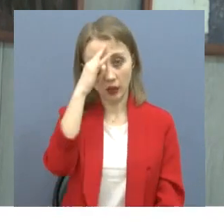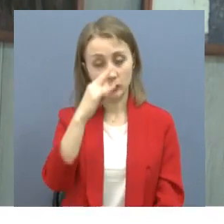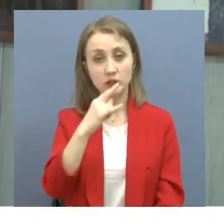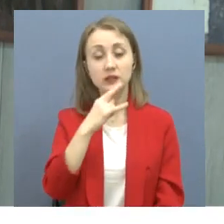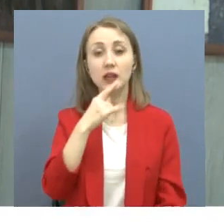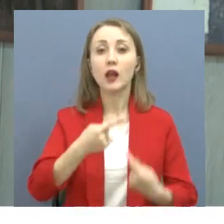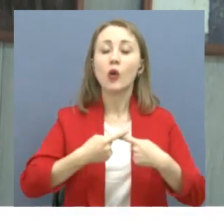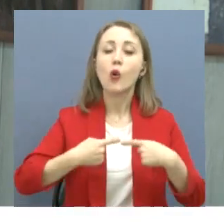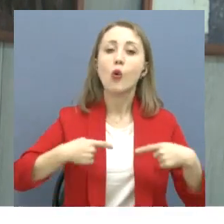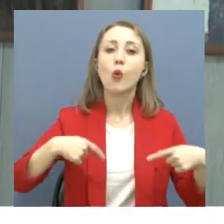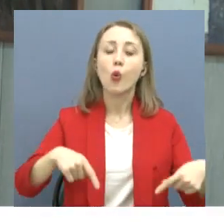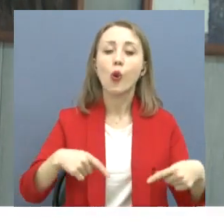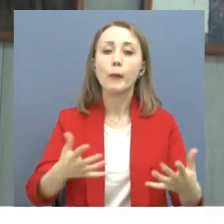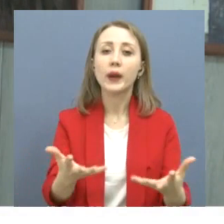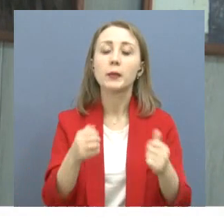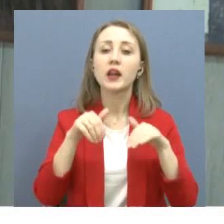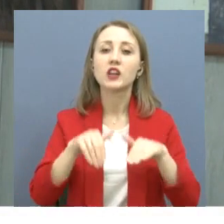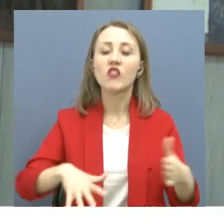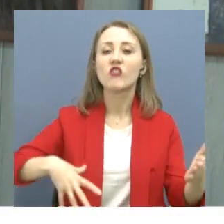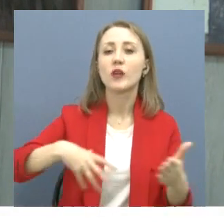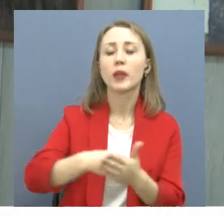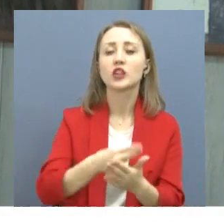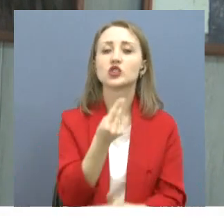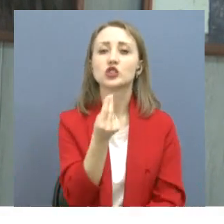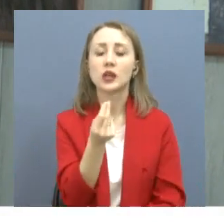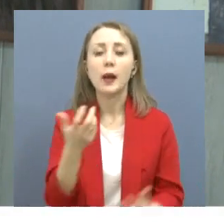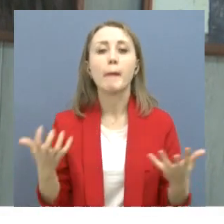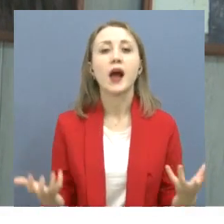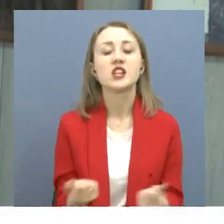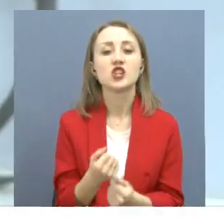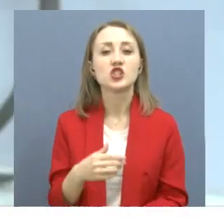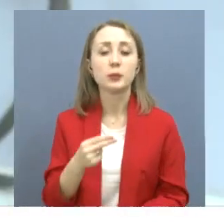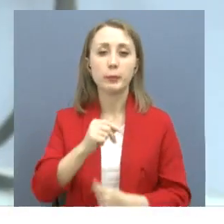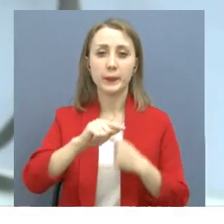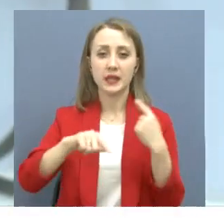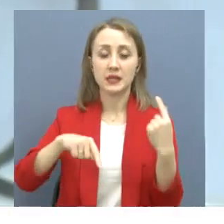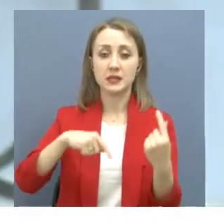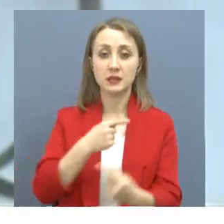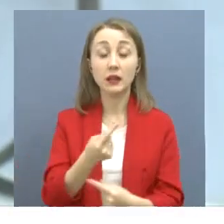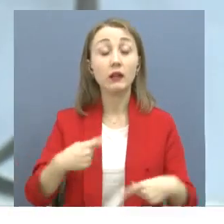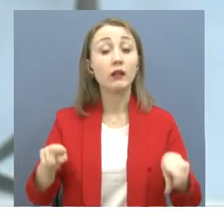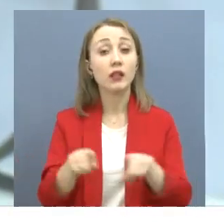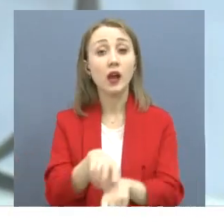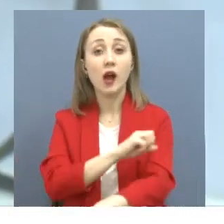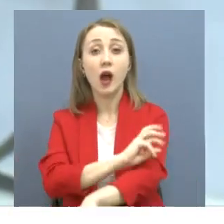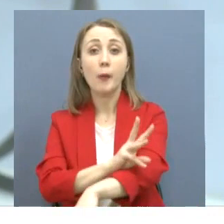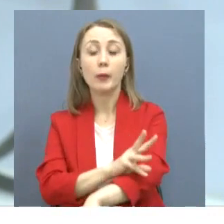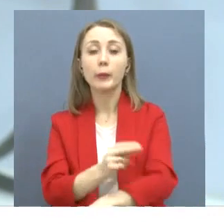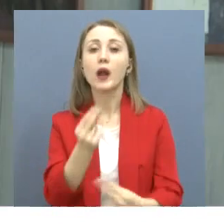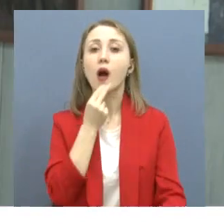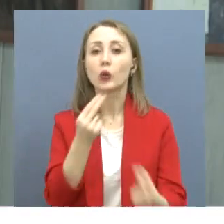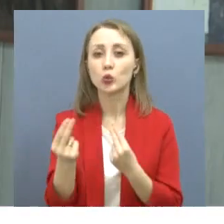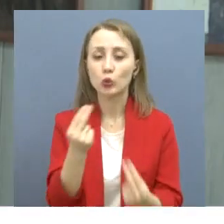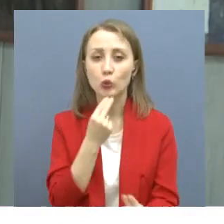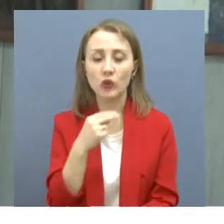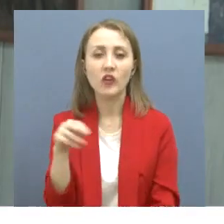принимаются соответствующие превентивные меры, выплачиваются компенсации, поддерживается всяческий бизнес, обеспечивается продовольственный запас. И